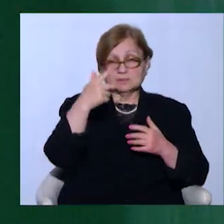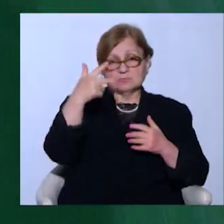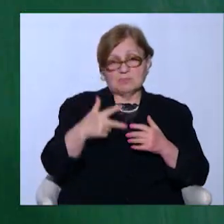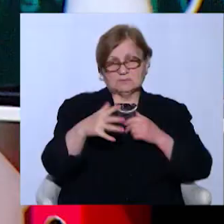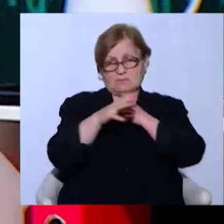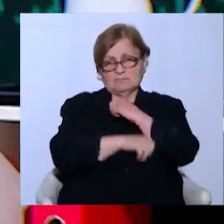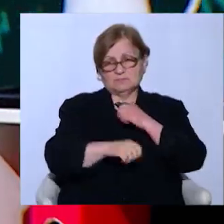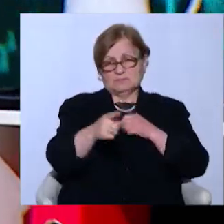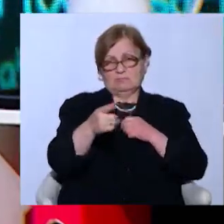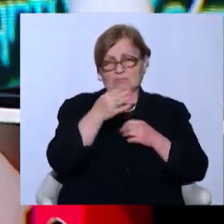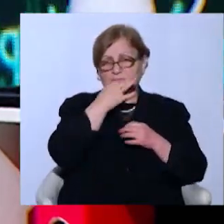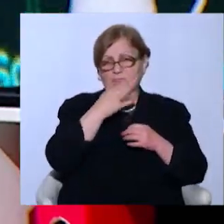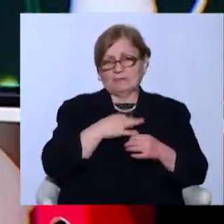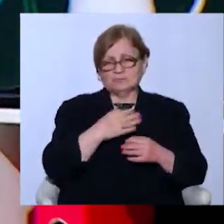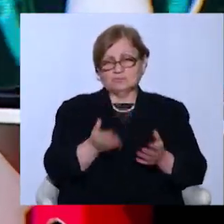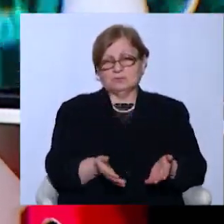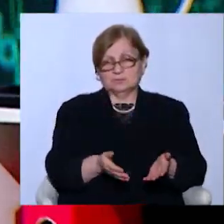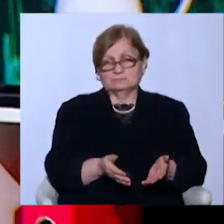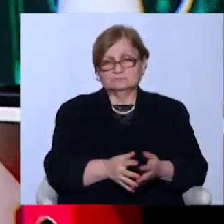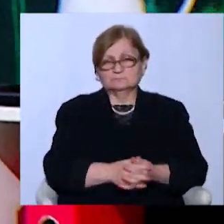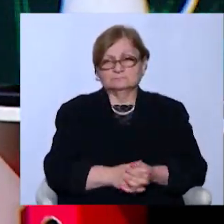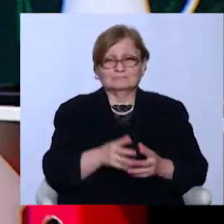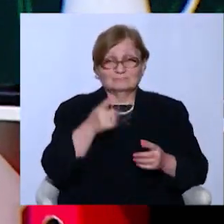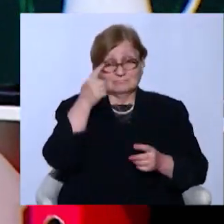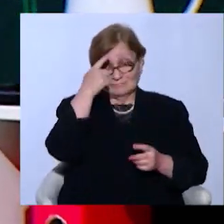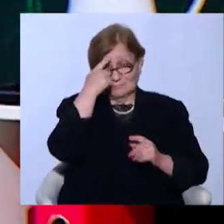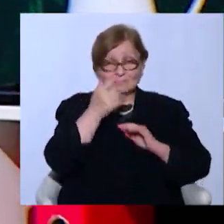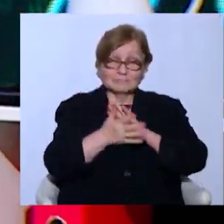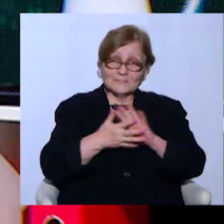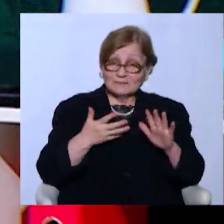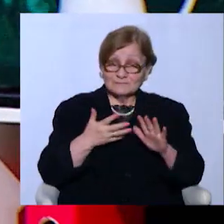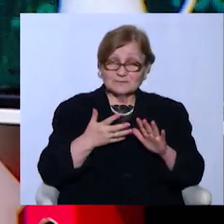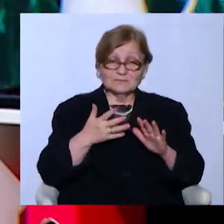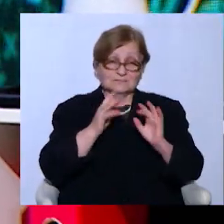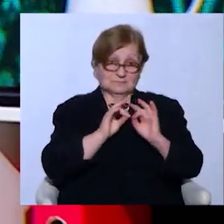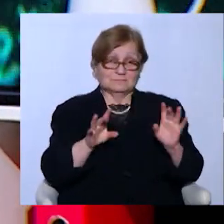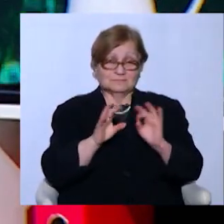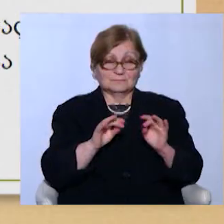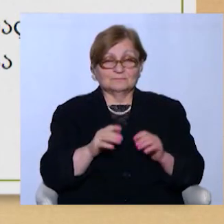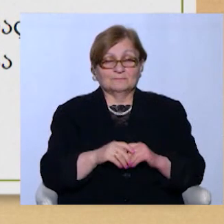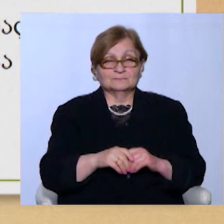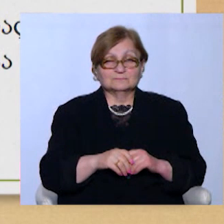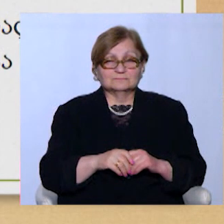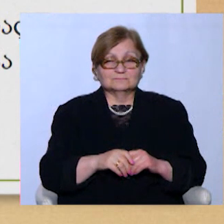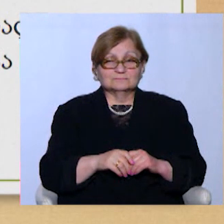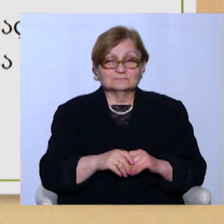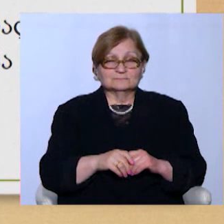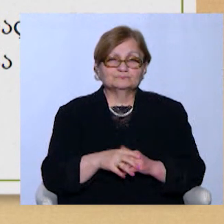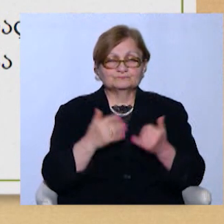1:3. იმედია გარკვევით და გასაგებად ამოხსენი ეს ამოცანა.